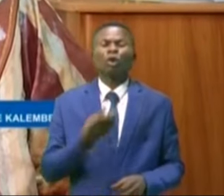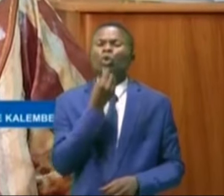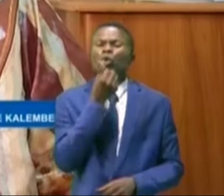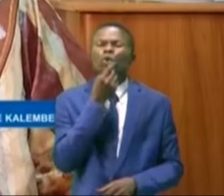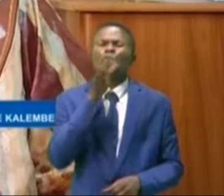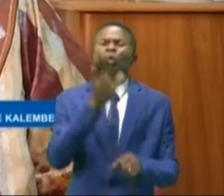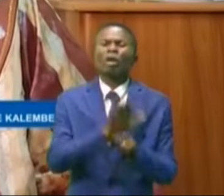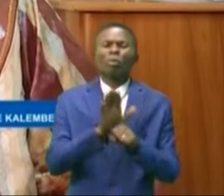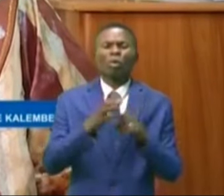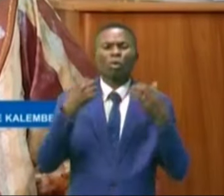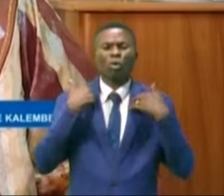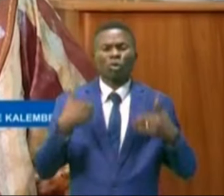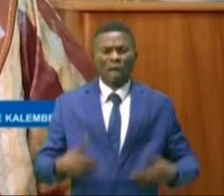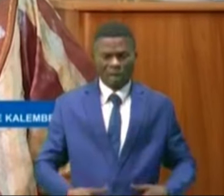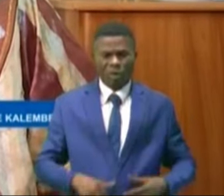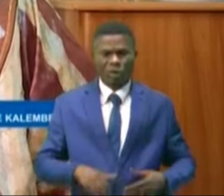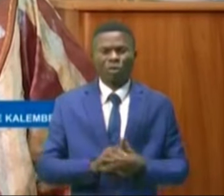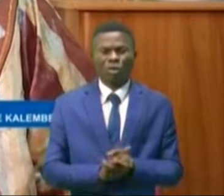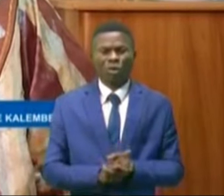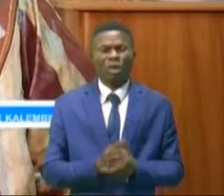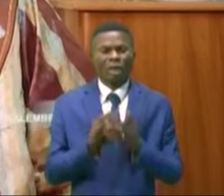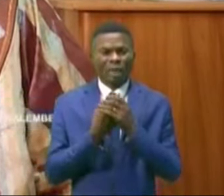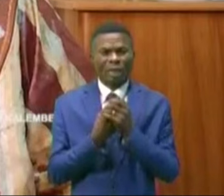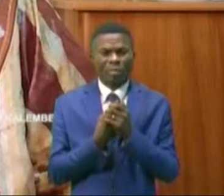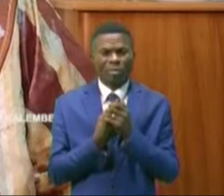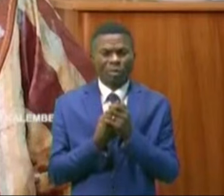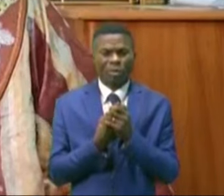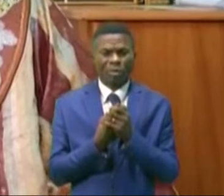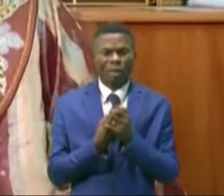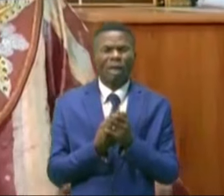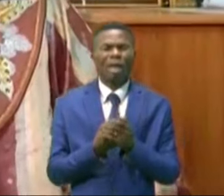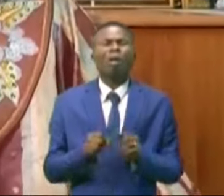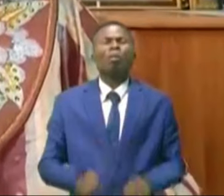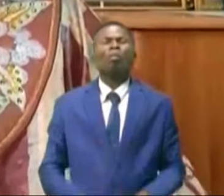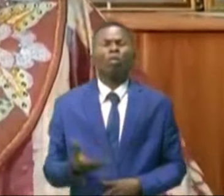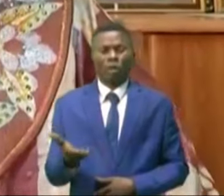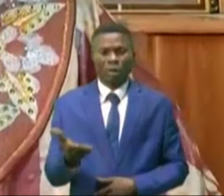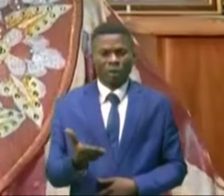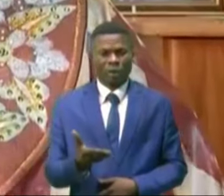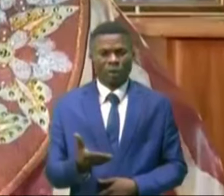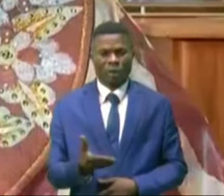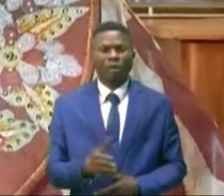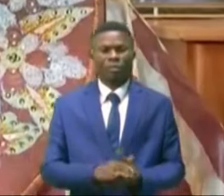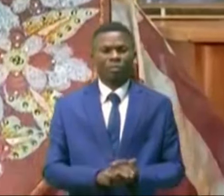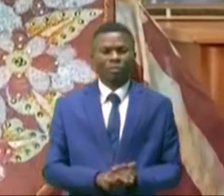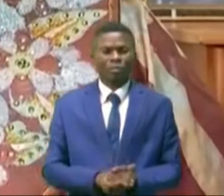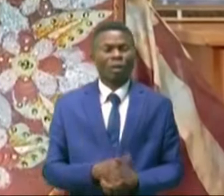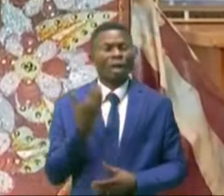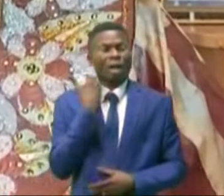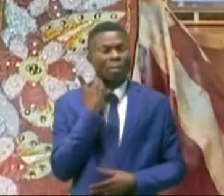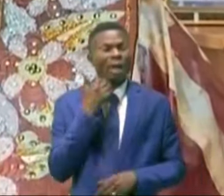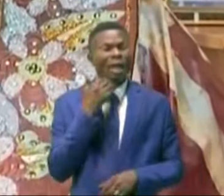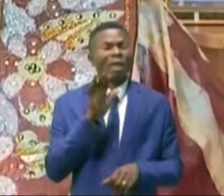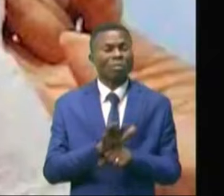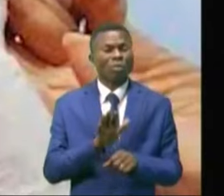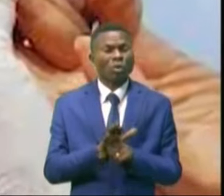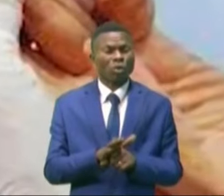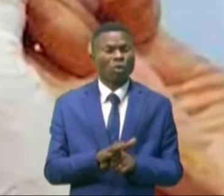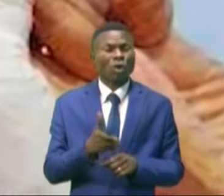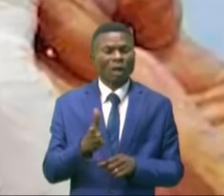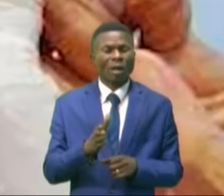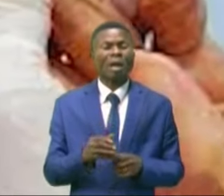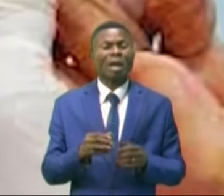élevés et qui étaient donc en acidocétose. Et quand il y en a trop, les enfants peuvent entrer en coma.